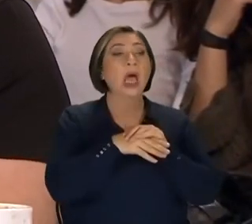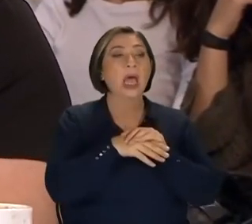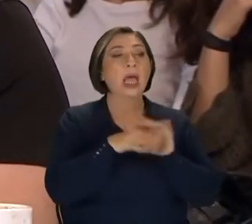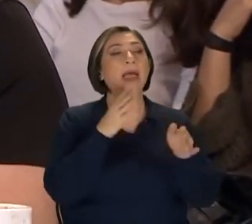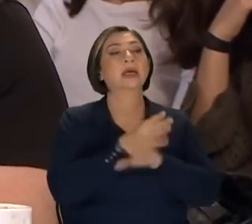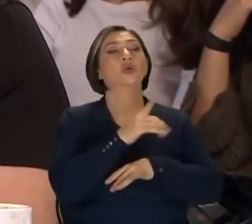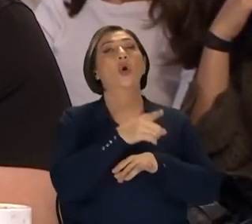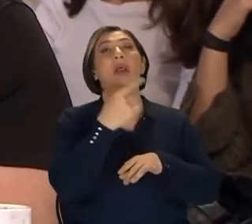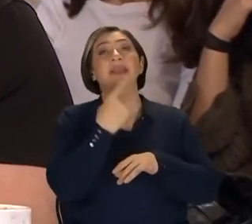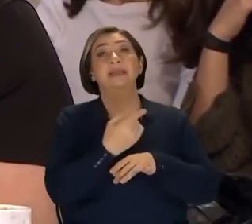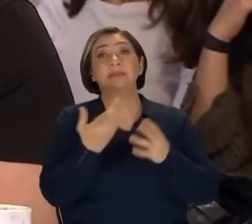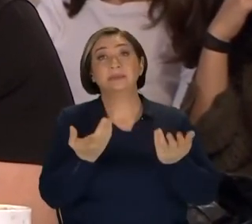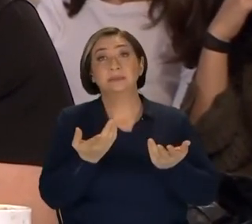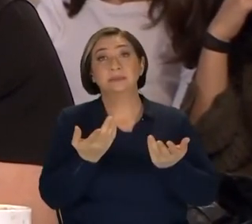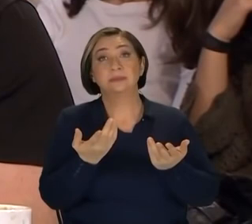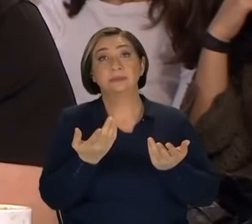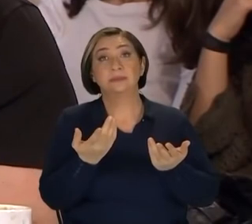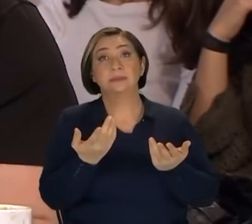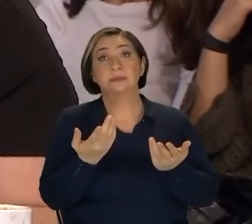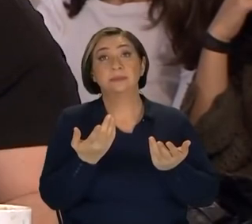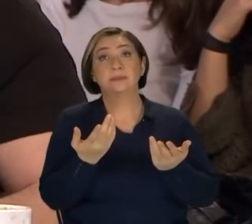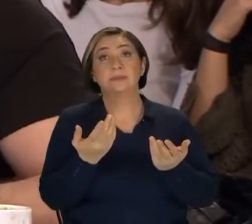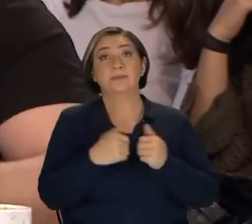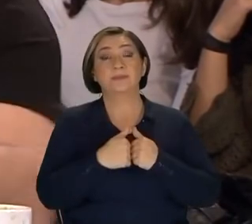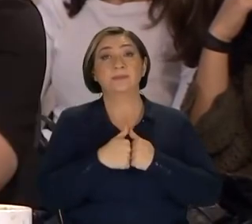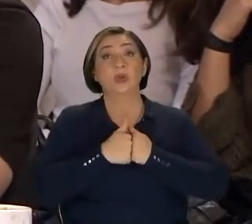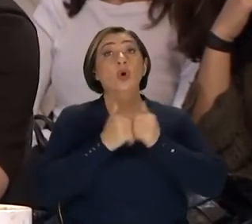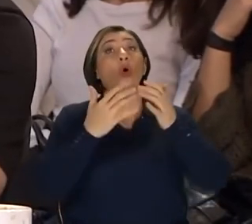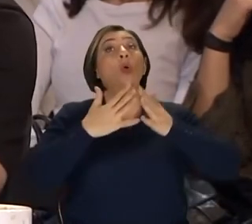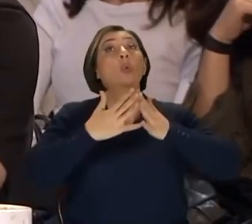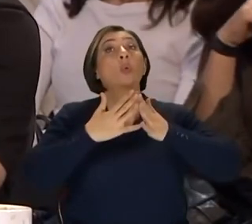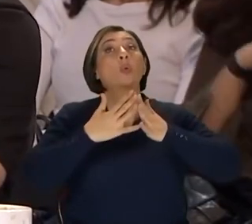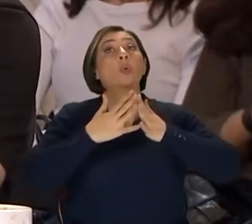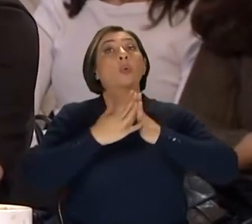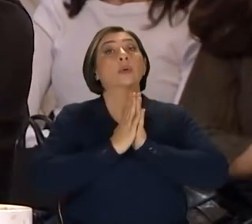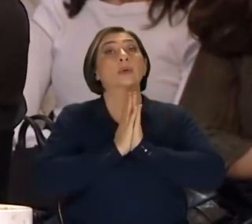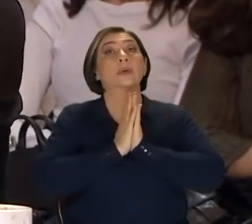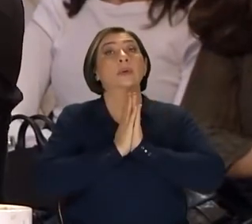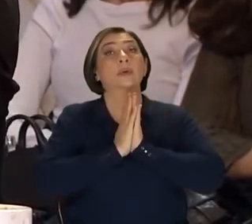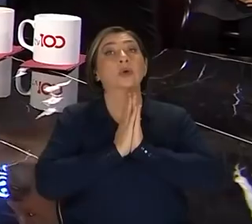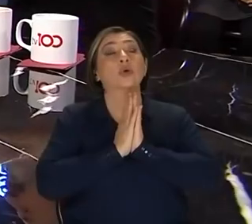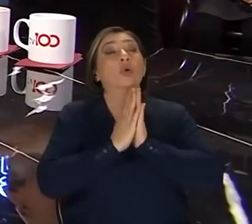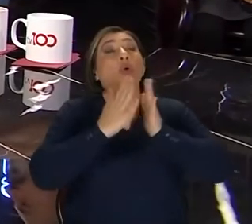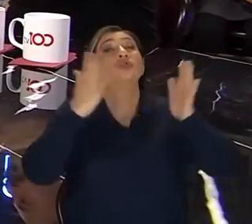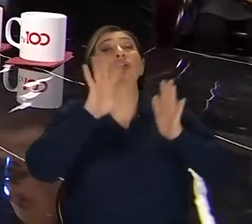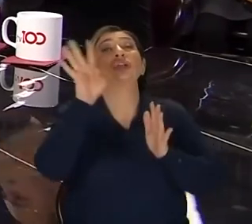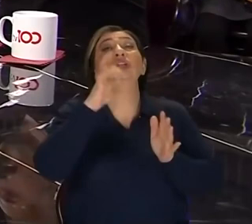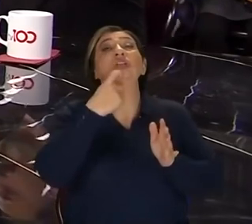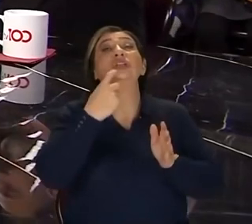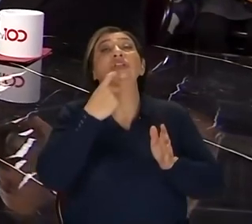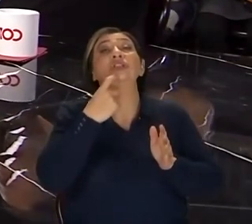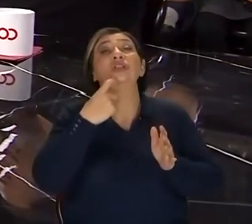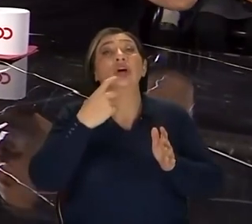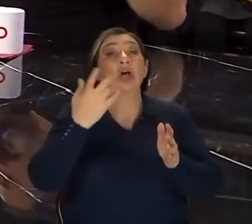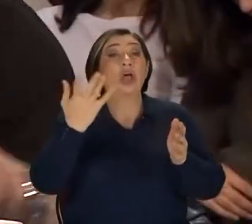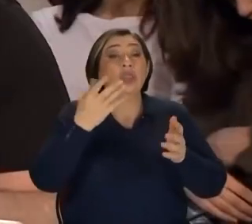gerçekten öyleymiş dediğimiz şeyler. Yani koskoca yani koskoca dediğim 40 yılını bu işte hem de